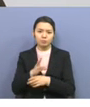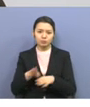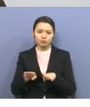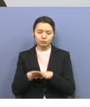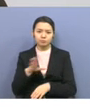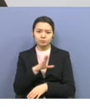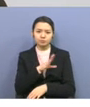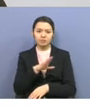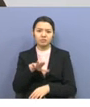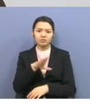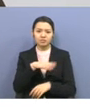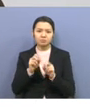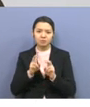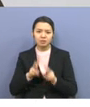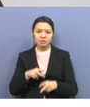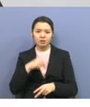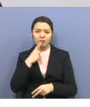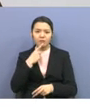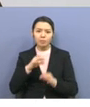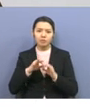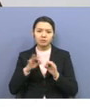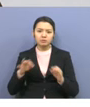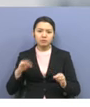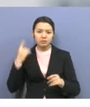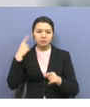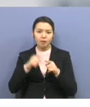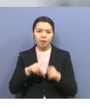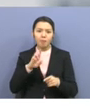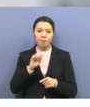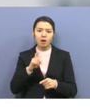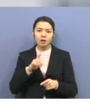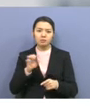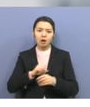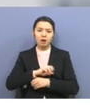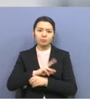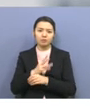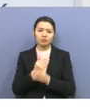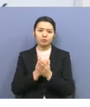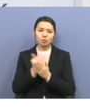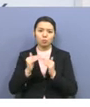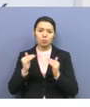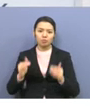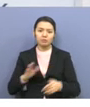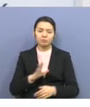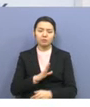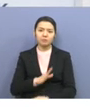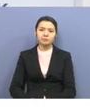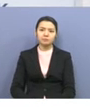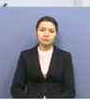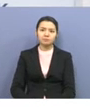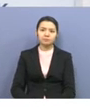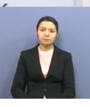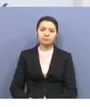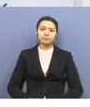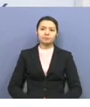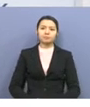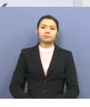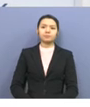жағдайлар жөніндегі қызмет мамандарының айтуынша, материалдық техникалық базаның қамтамасыз етілуі жоғары деңгейде. На вооружении службы разрушения